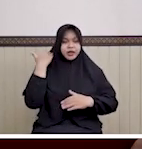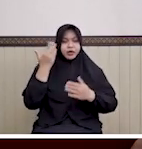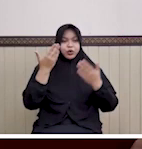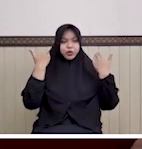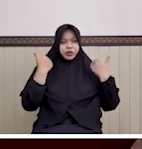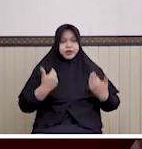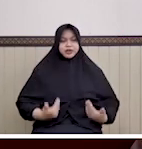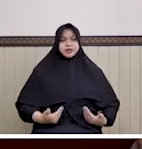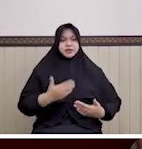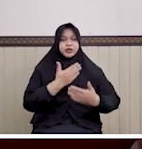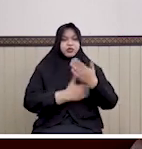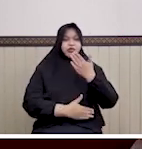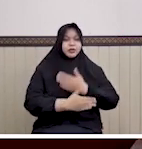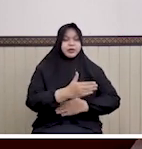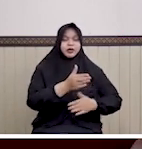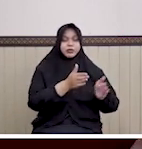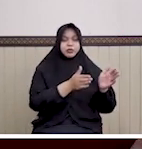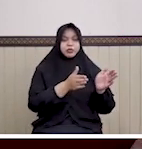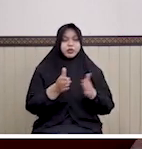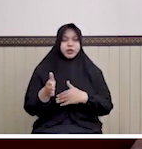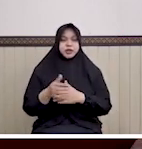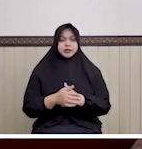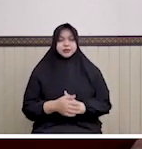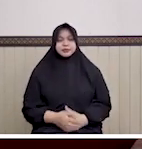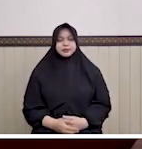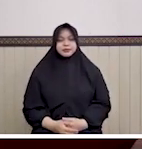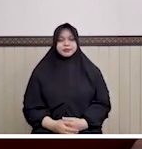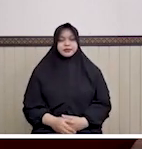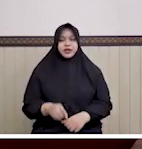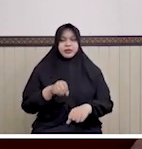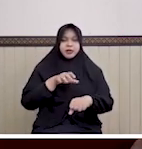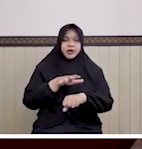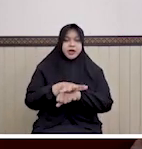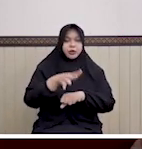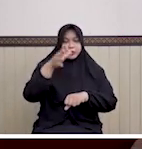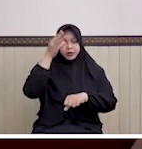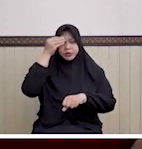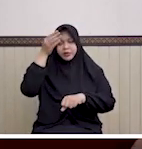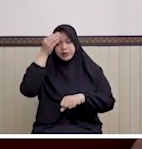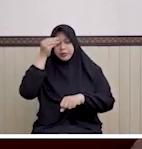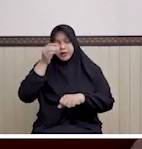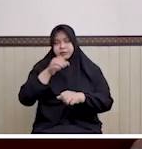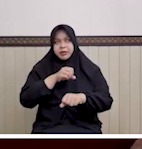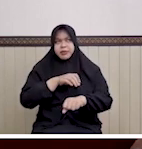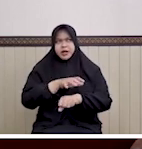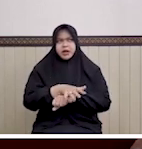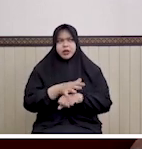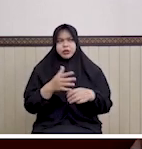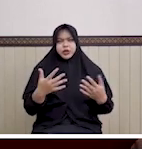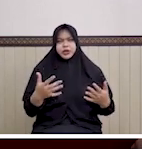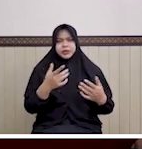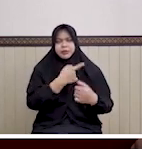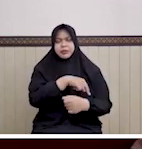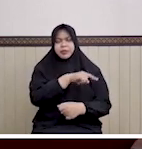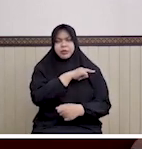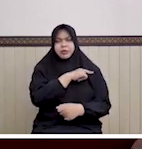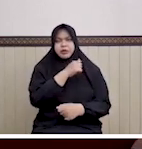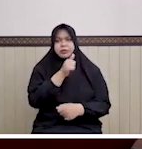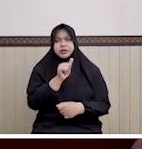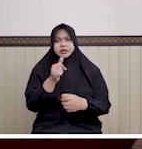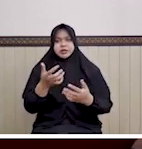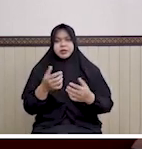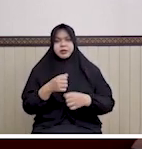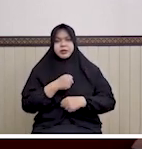difable sehingga kemudian Mengapa mempengaruhi pemahamannya mempengaruhi juga kemampuan dia untuk